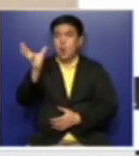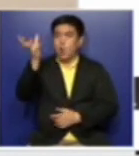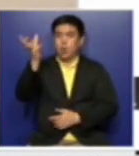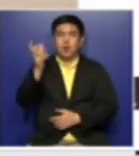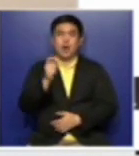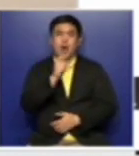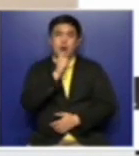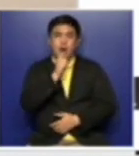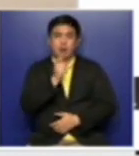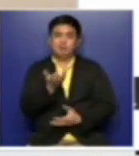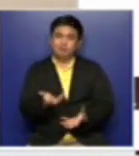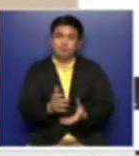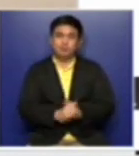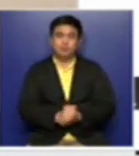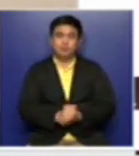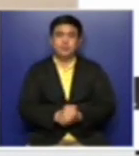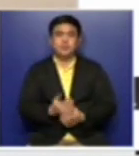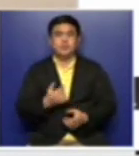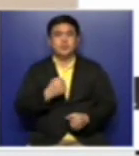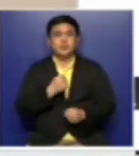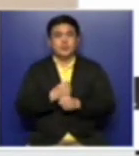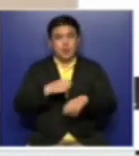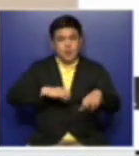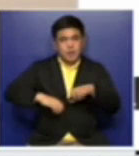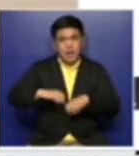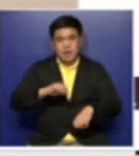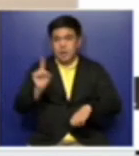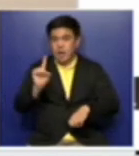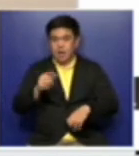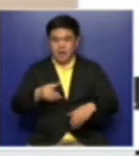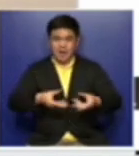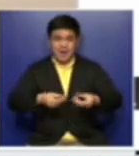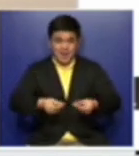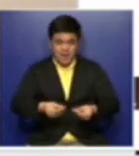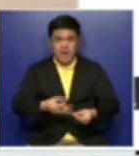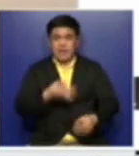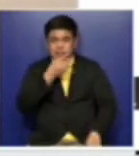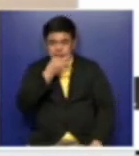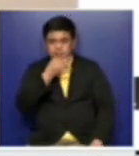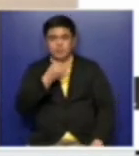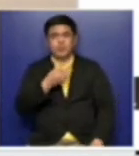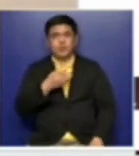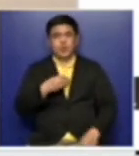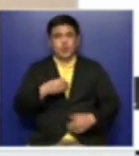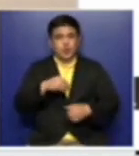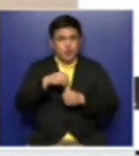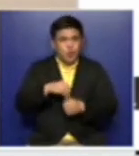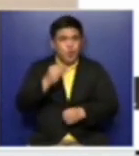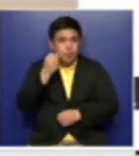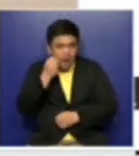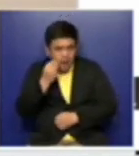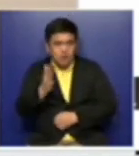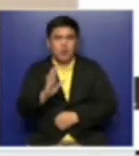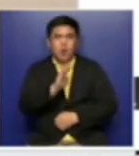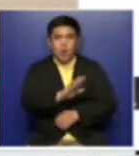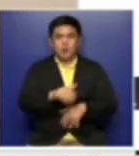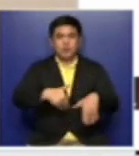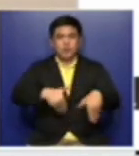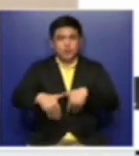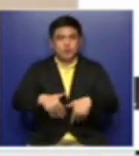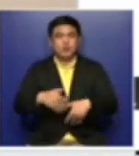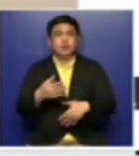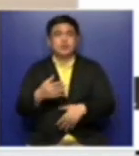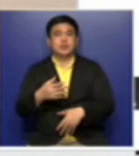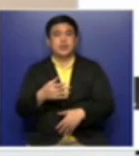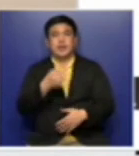างที่พูดไว้ท่านจะต้องจัดการเรื่องปัญหาที่ดินที่ทำกินที่อยู่อาศัยให้กับพี่น้องประชาชนเกษตรกร